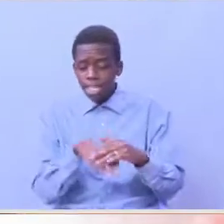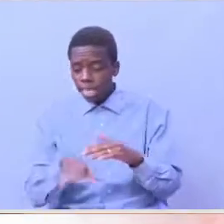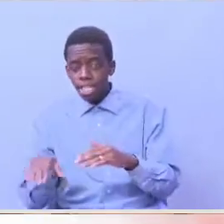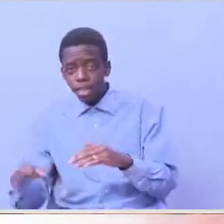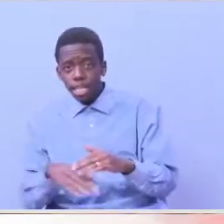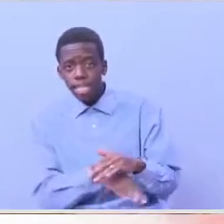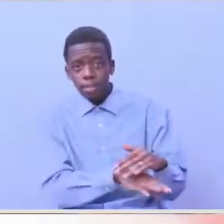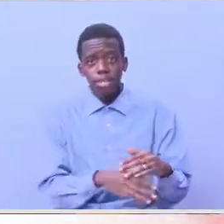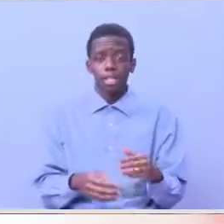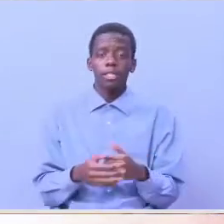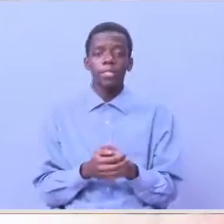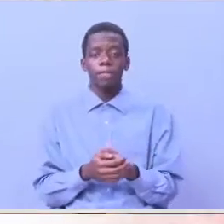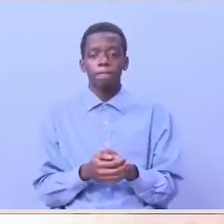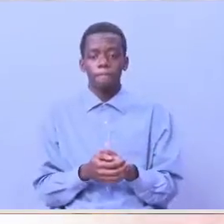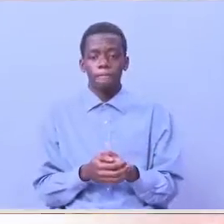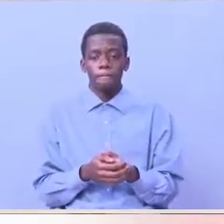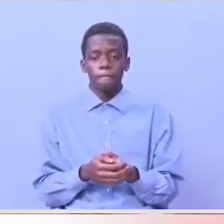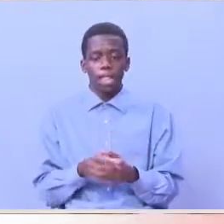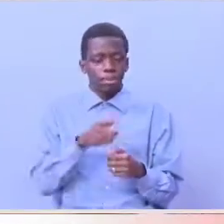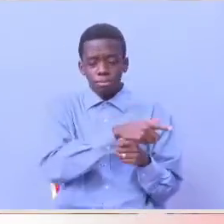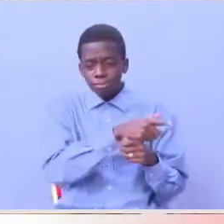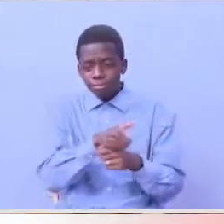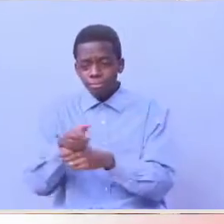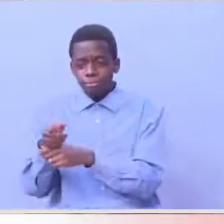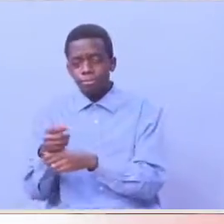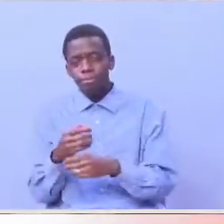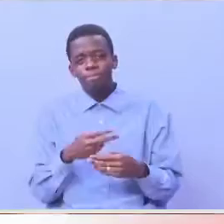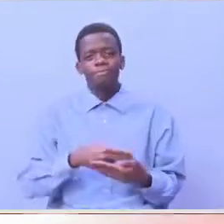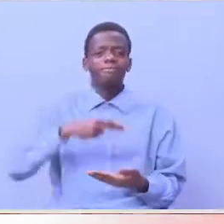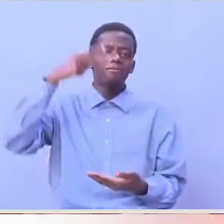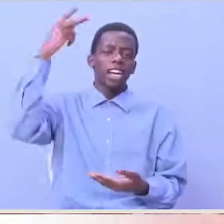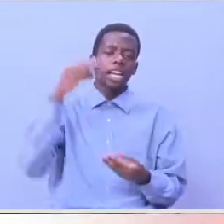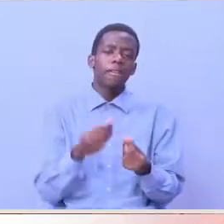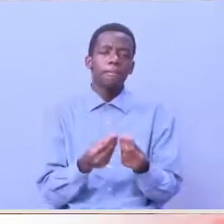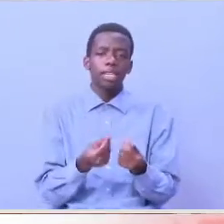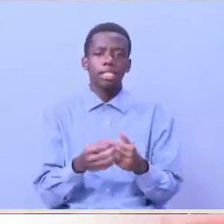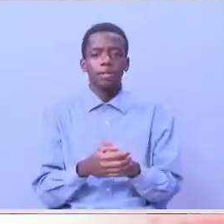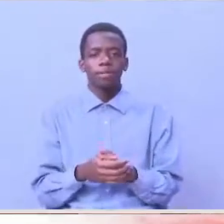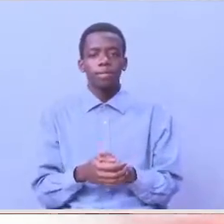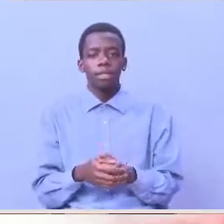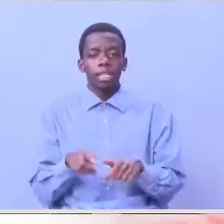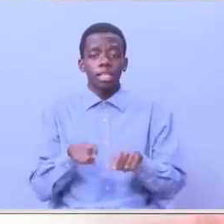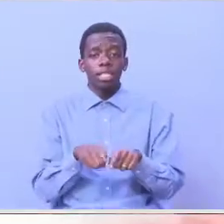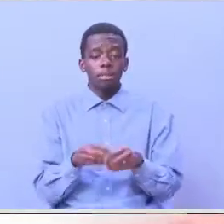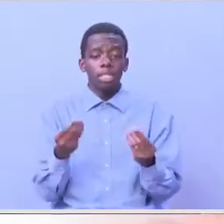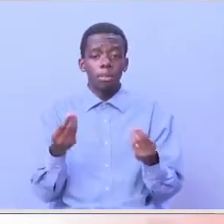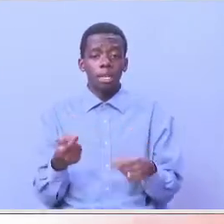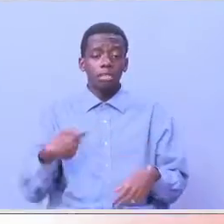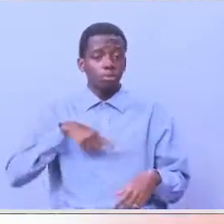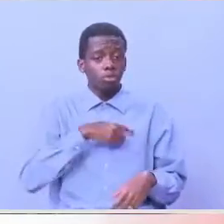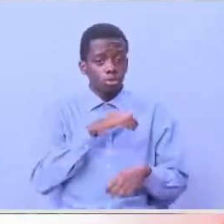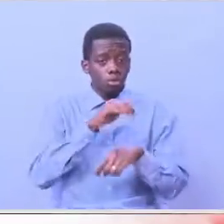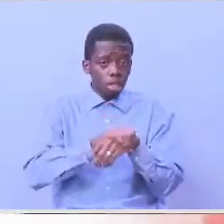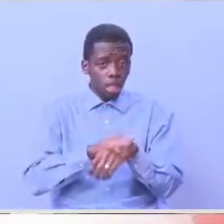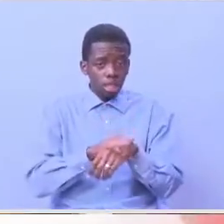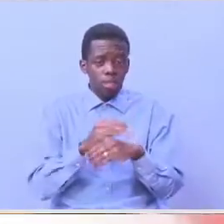ile dawa ambayo tunatumia, gharama iko juu na wale watu wa shamba. Kwa hivyo cost ambayo tunapata kwa shamba iko juu sana kuliko